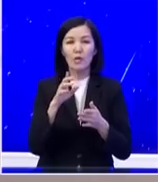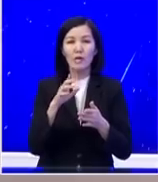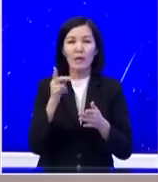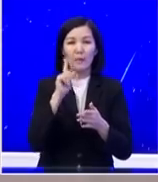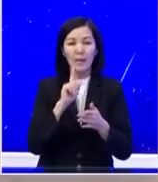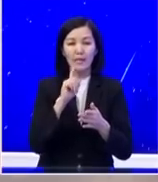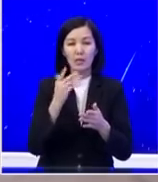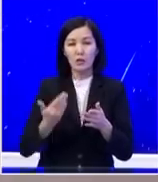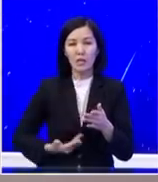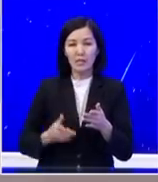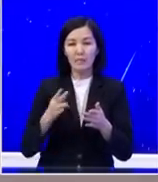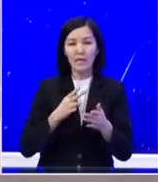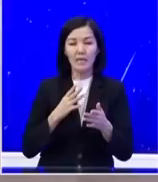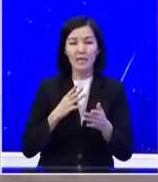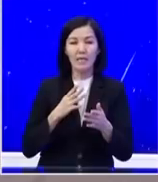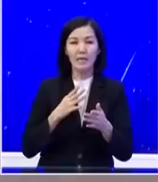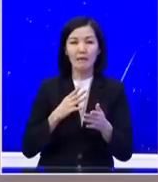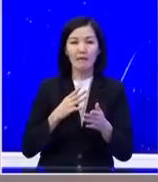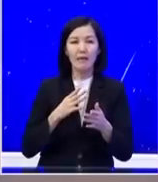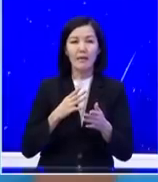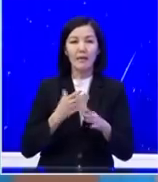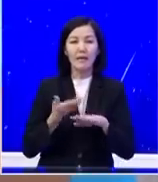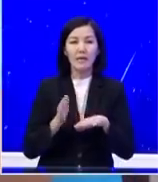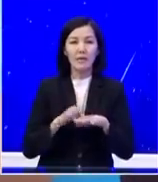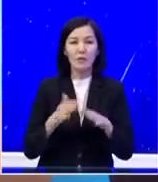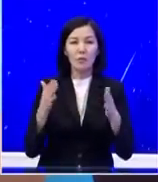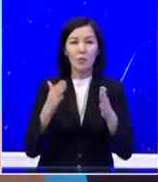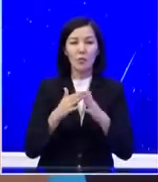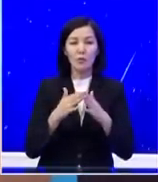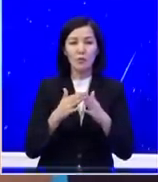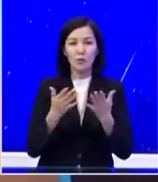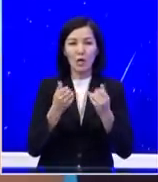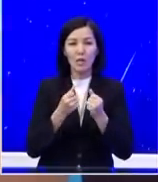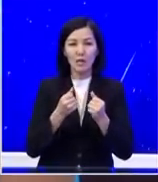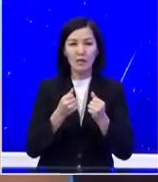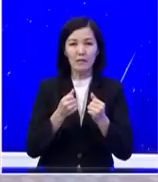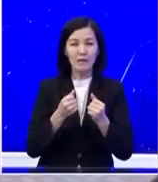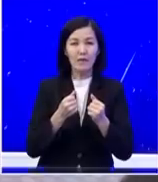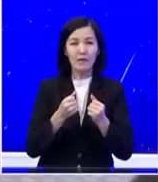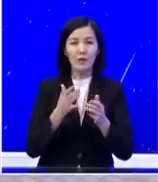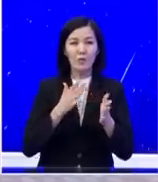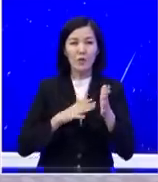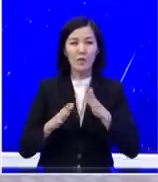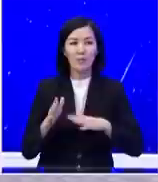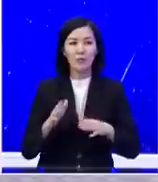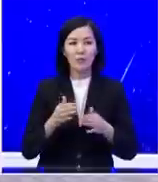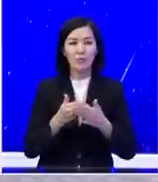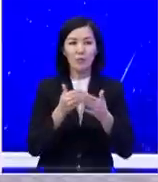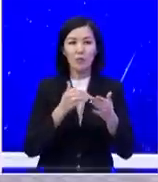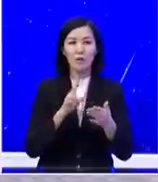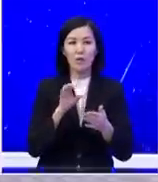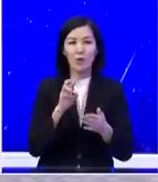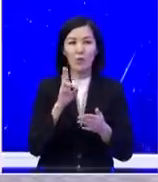жалдап келген, тосыннан тартуға тосылып қалды. Жеке үй болатынына әлі де сене алар емес. Бұрында да сол Көксу ауданында